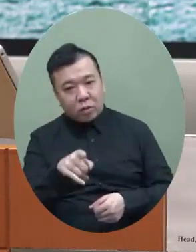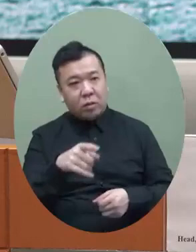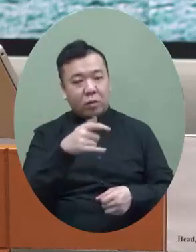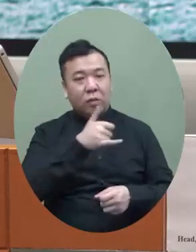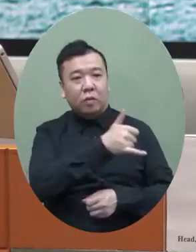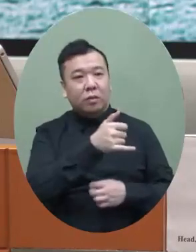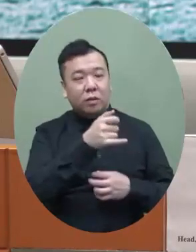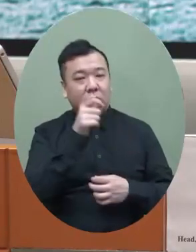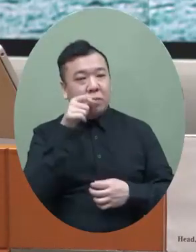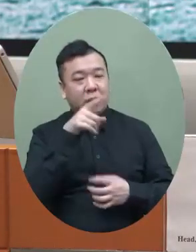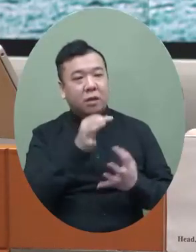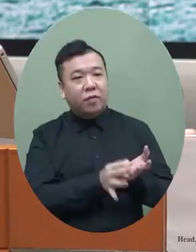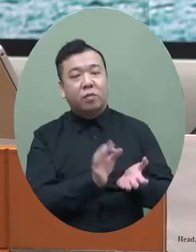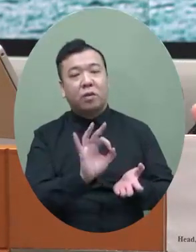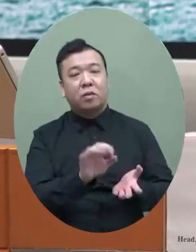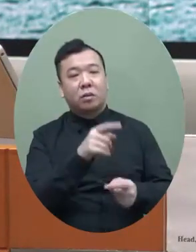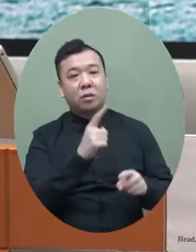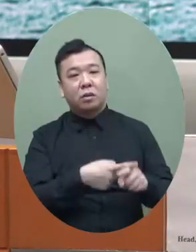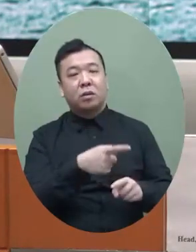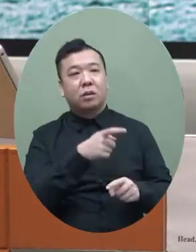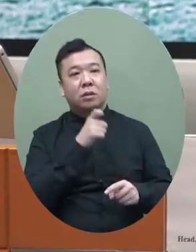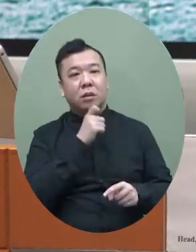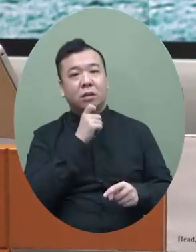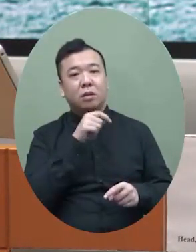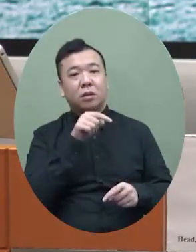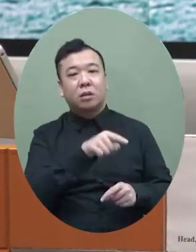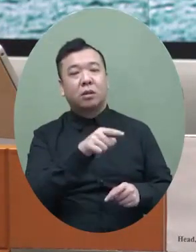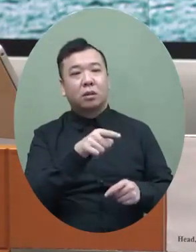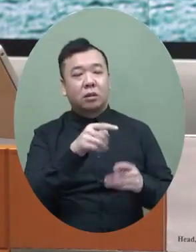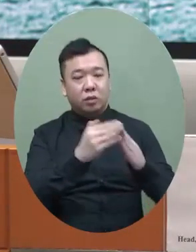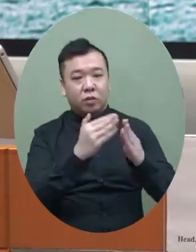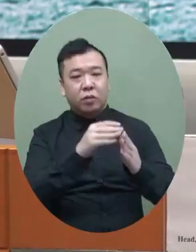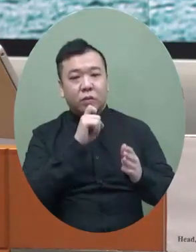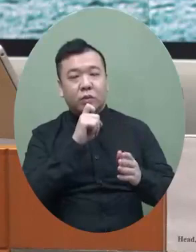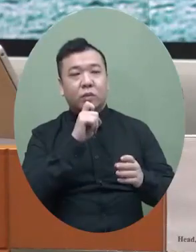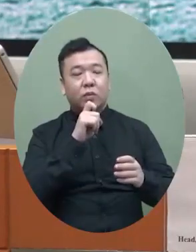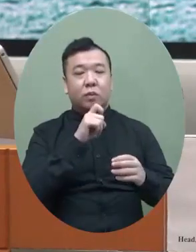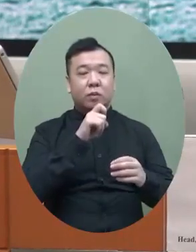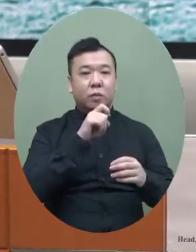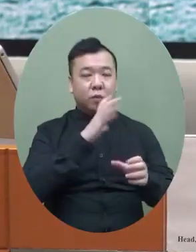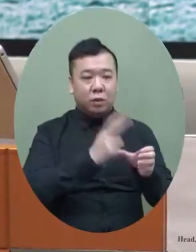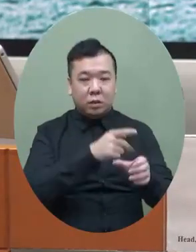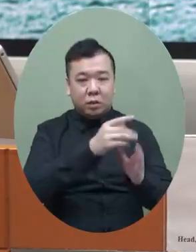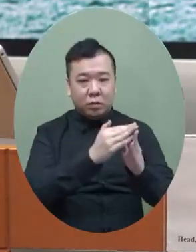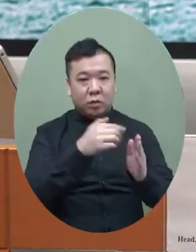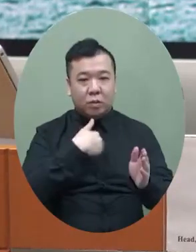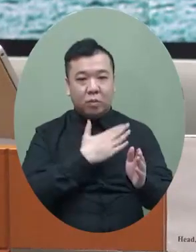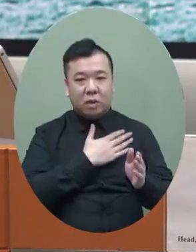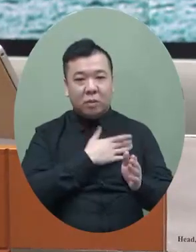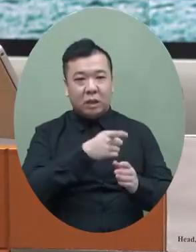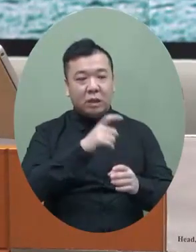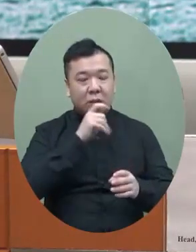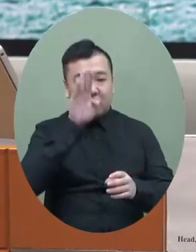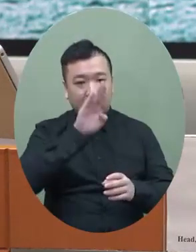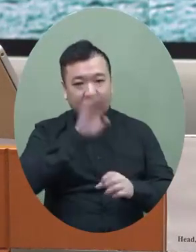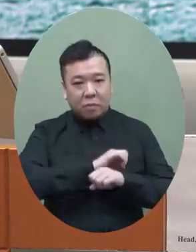特別嘅地方。咁當然佢有喺艾玲樓嗰度居住啦。咁所以我哋都擔心嗰度會唔會有個隱